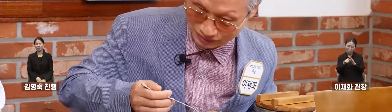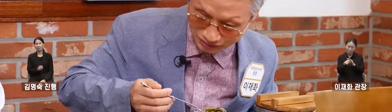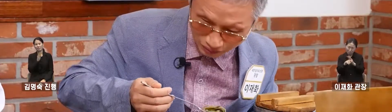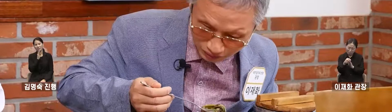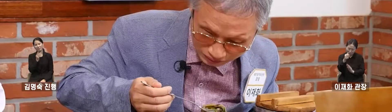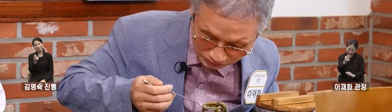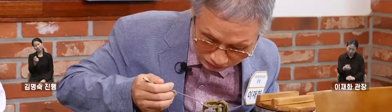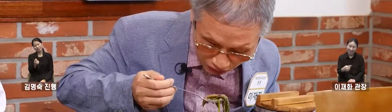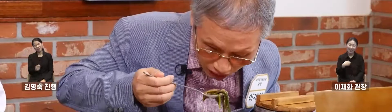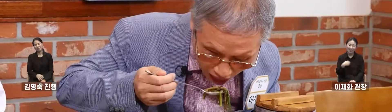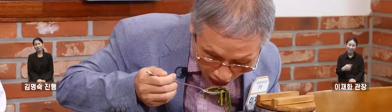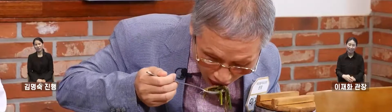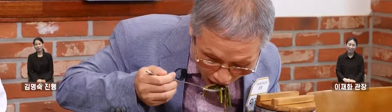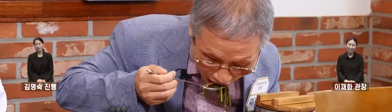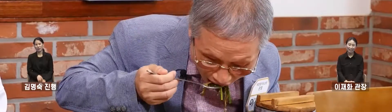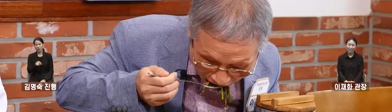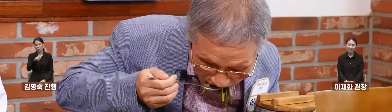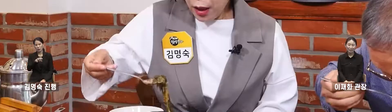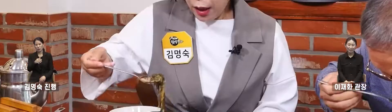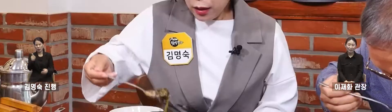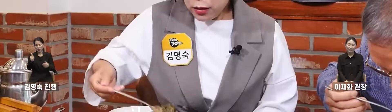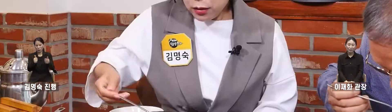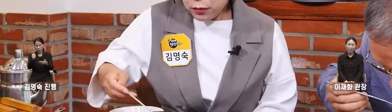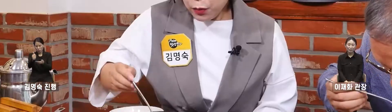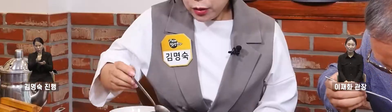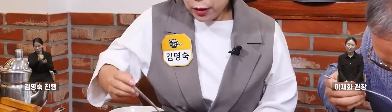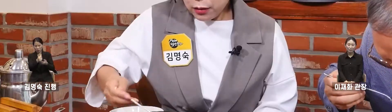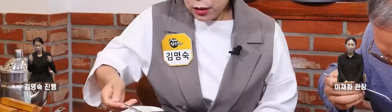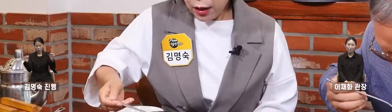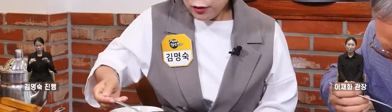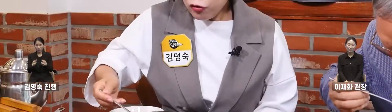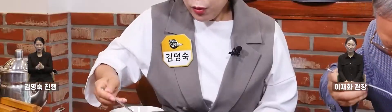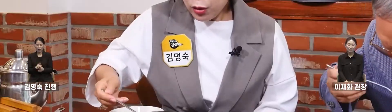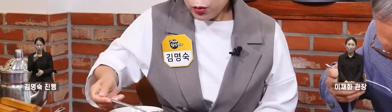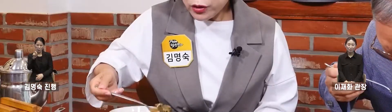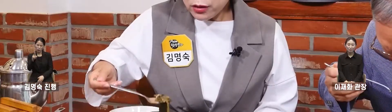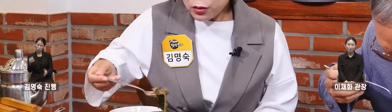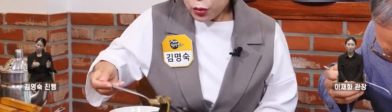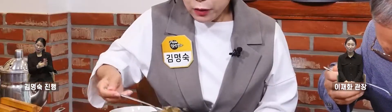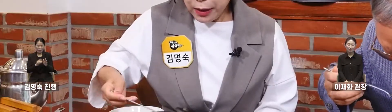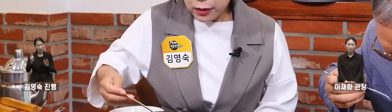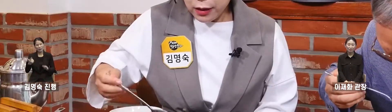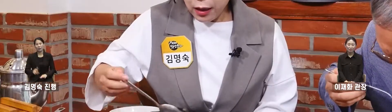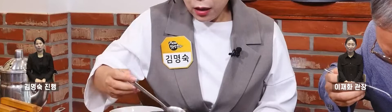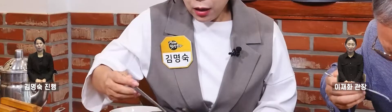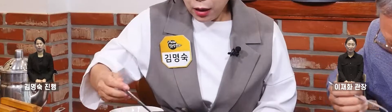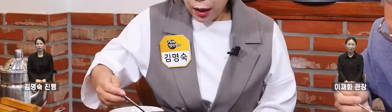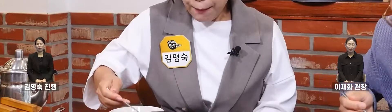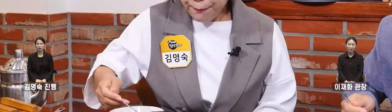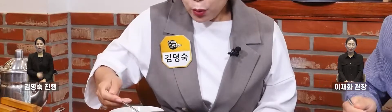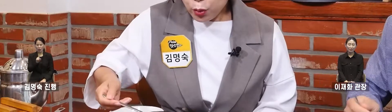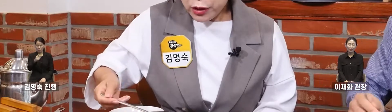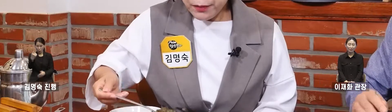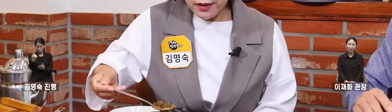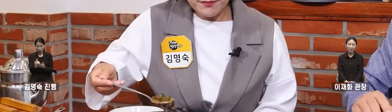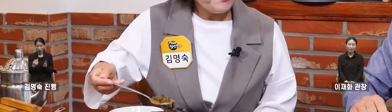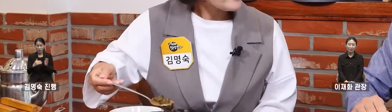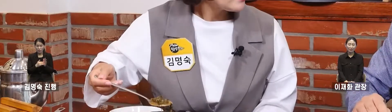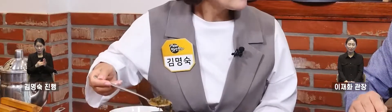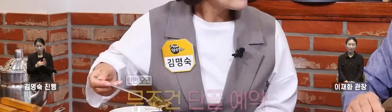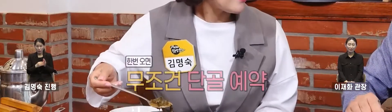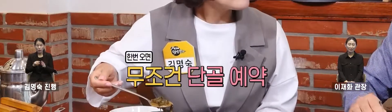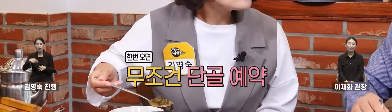그래요. 보니까 여기 손님들도 한 뭐냐 한두 번 오시는 손님이 아니라 한 번